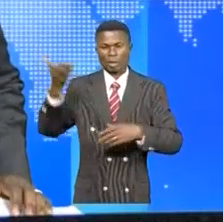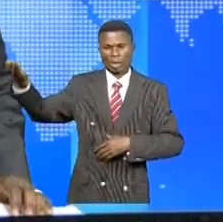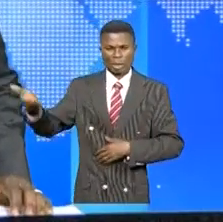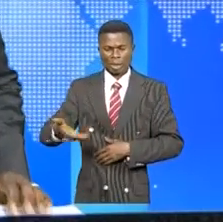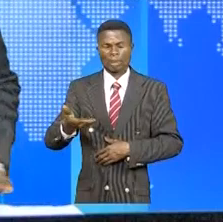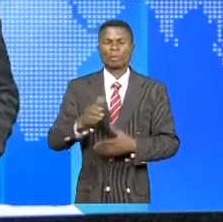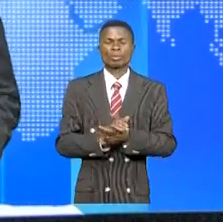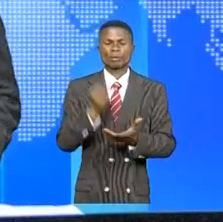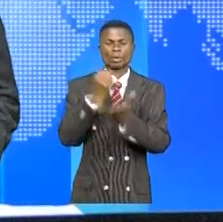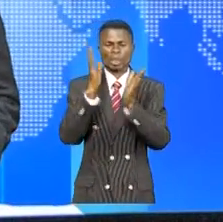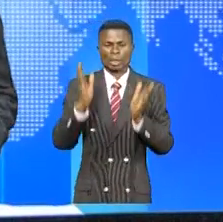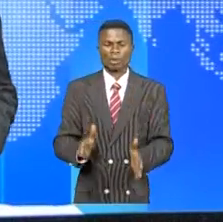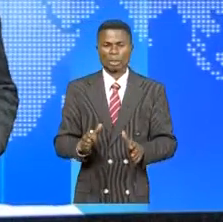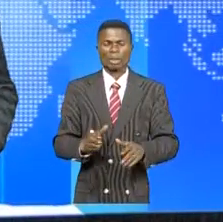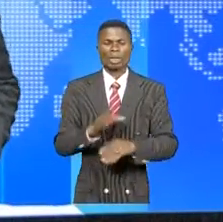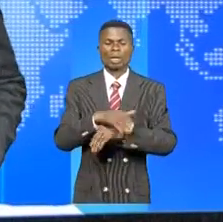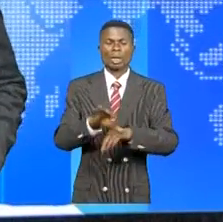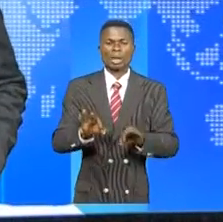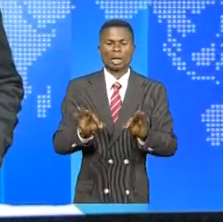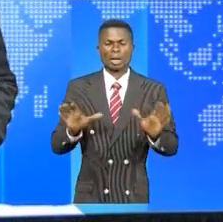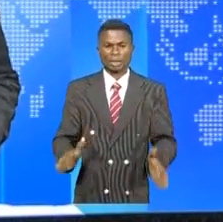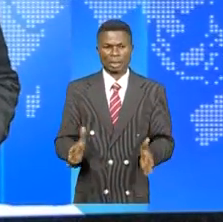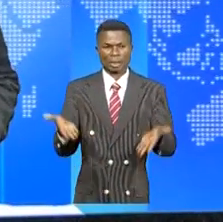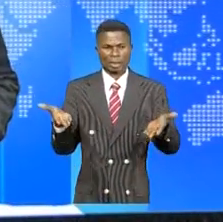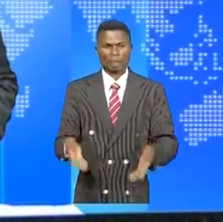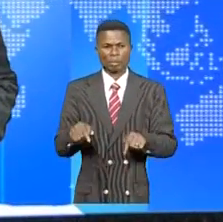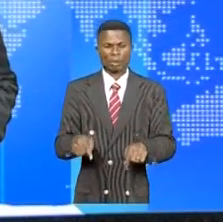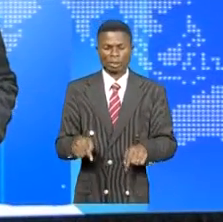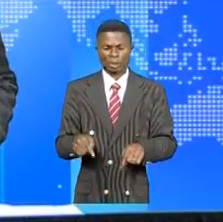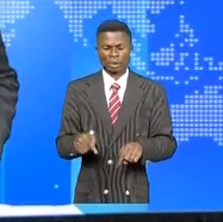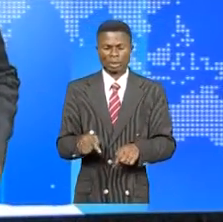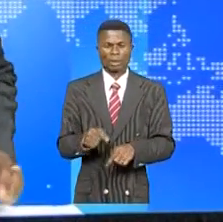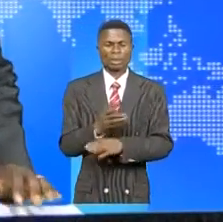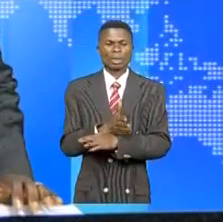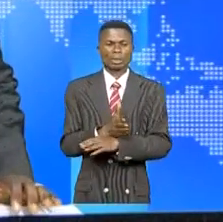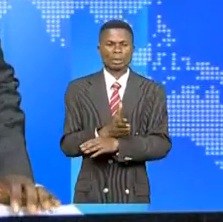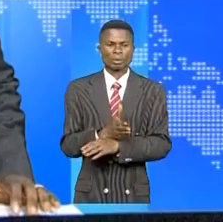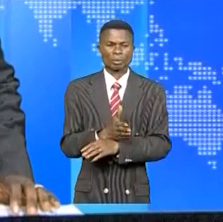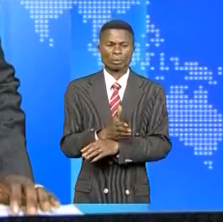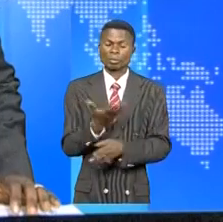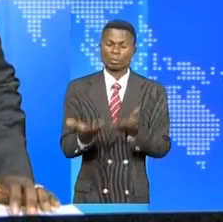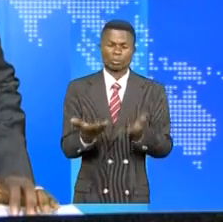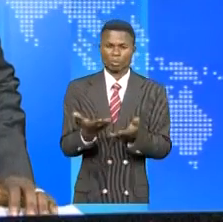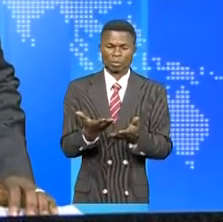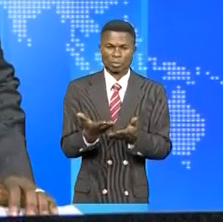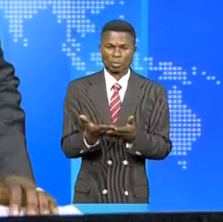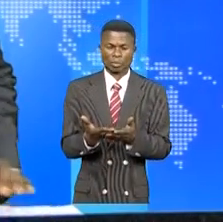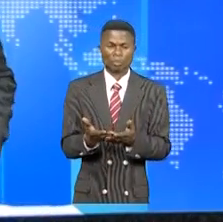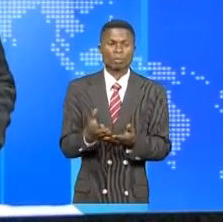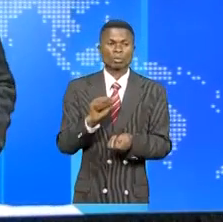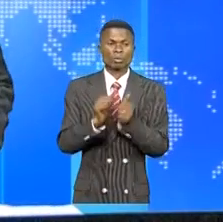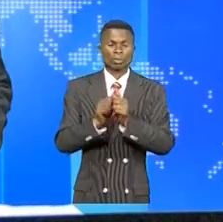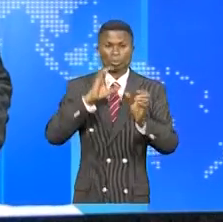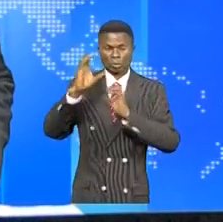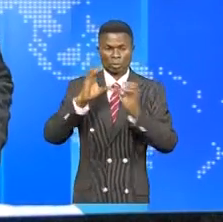Émilie Baltman, ambassadrice de la Grande-Bretagne en République démocratique du Congo. Peut-être qu'elle comblera ses déficits de